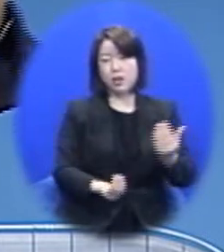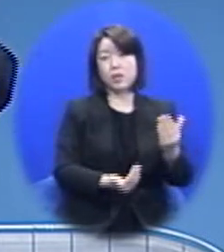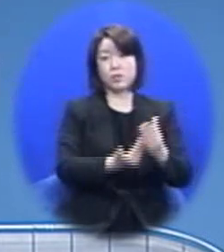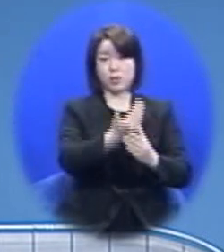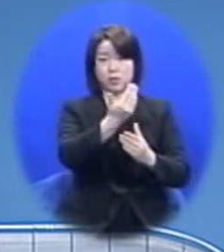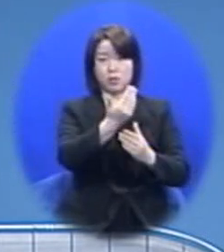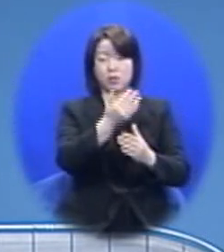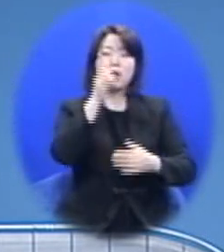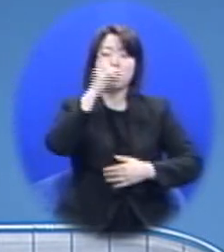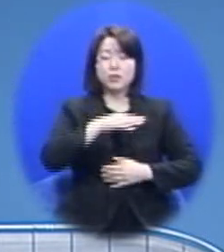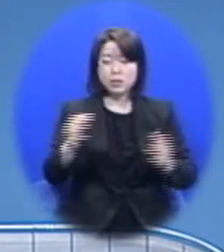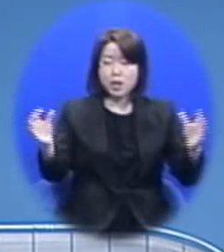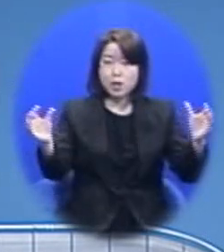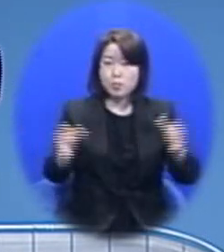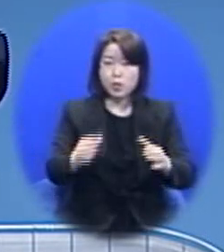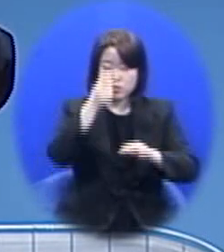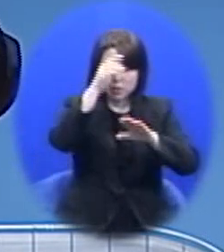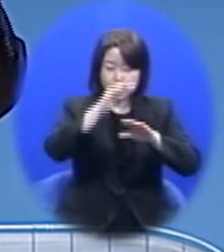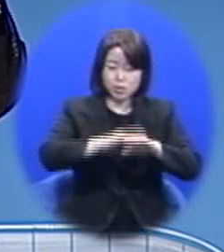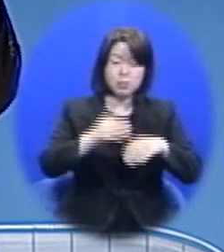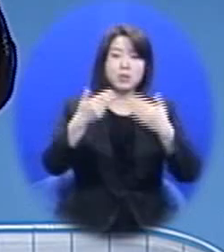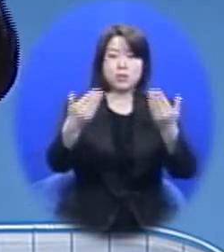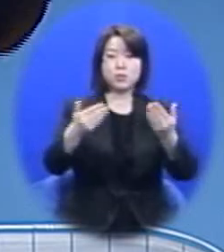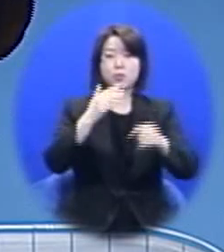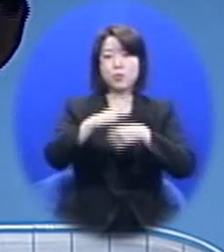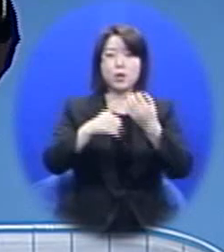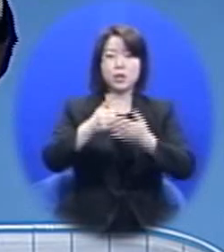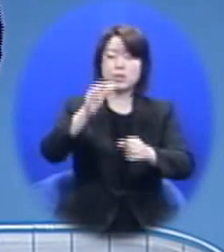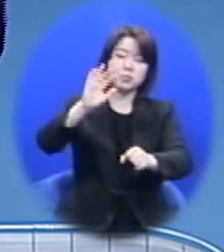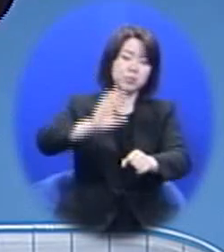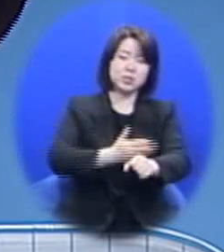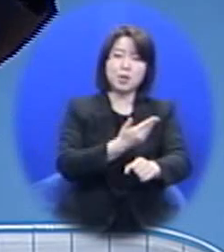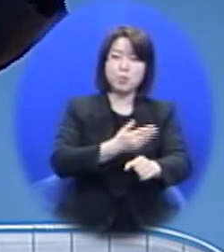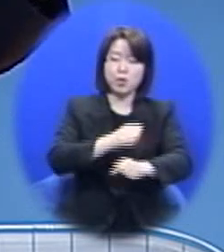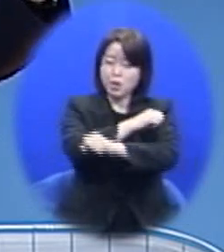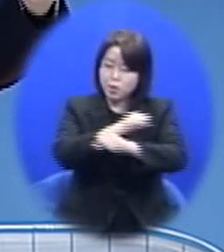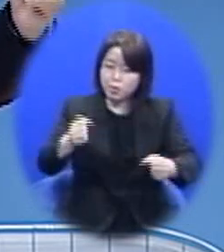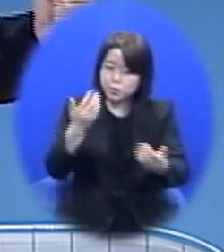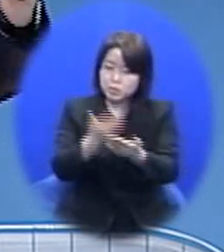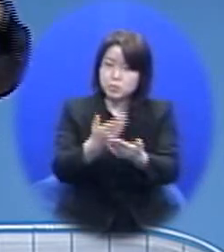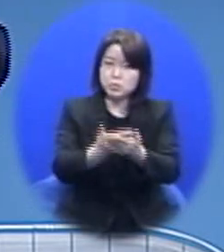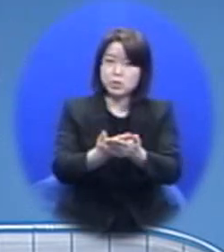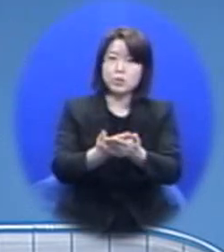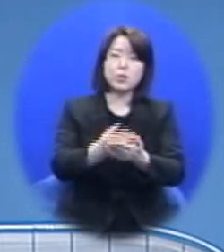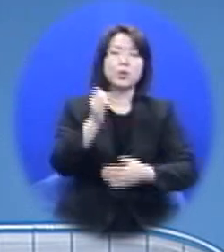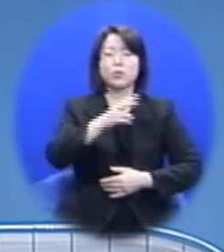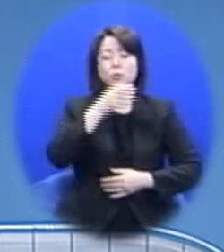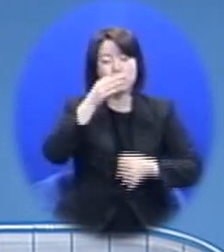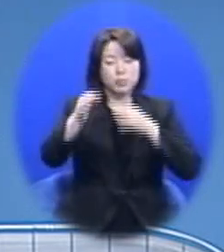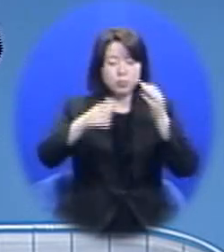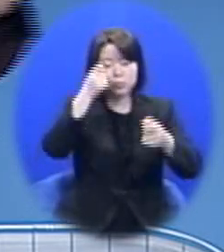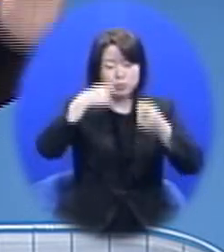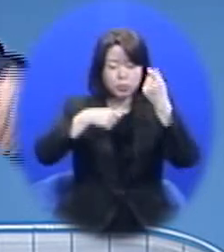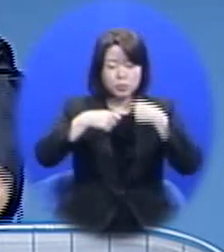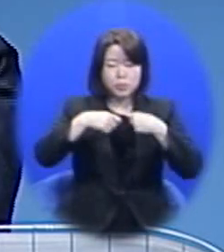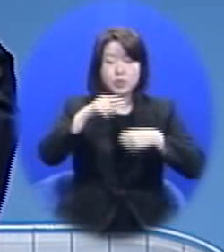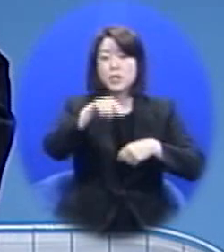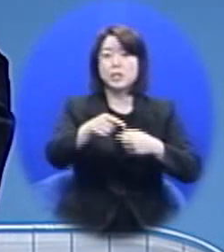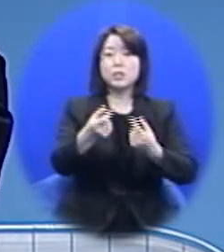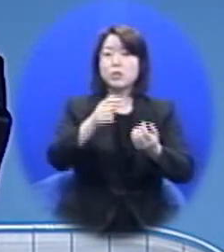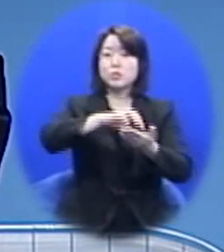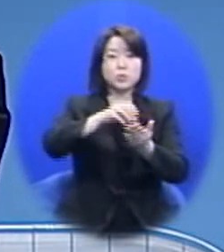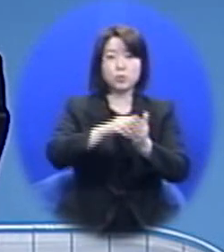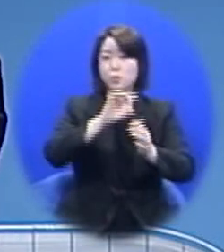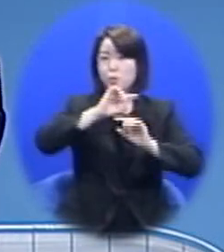그냥 모여서 예배드리고 하나님 잘못했습니다, 용서해 주세요, 그리고 부르짖고 울고 하던 이런 회개가